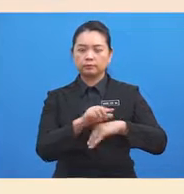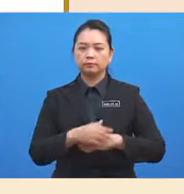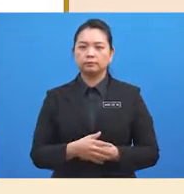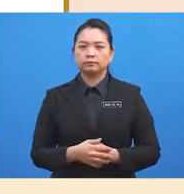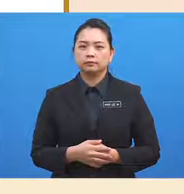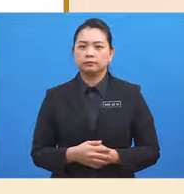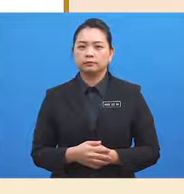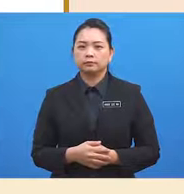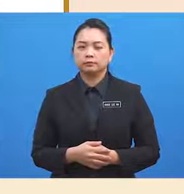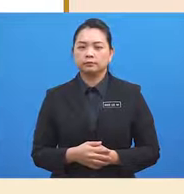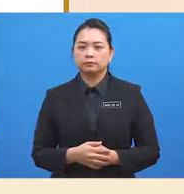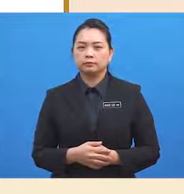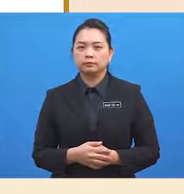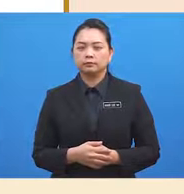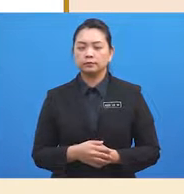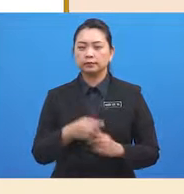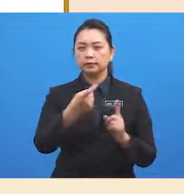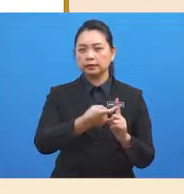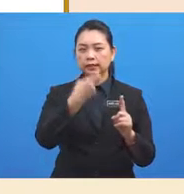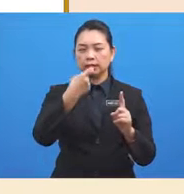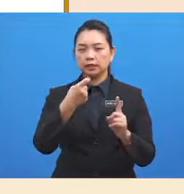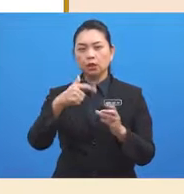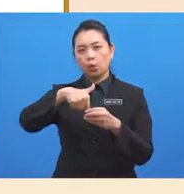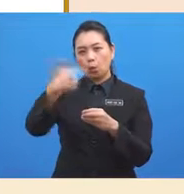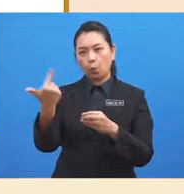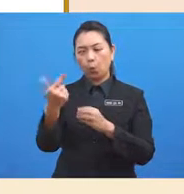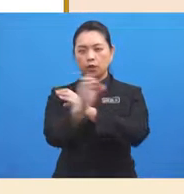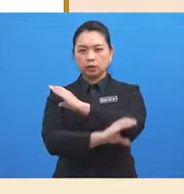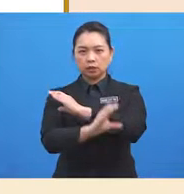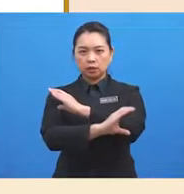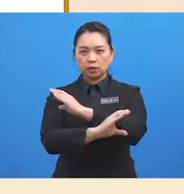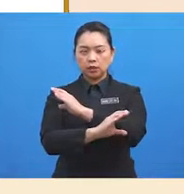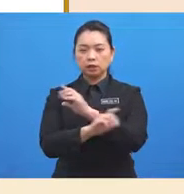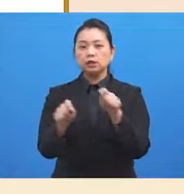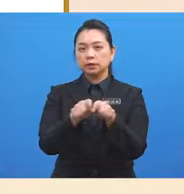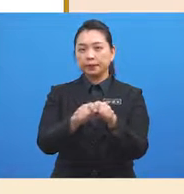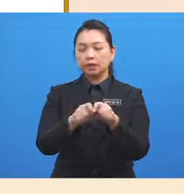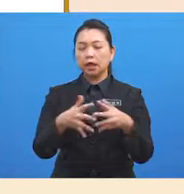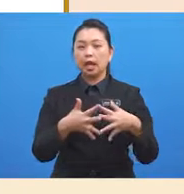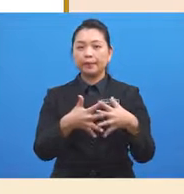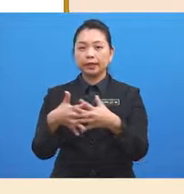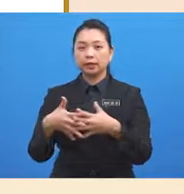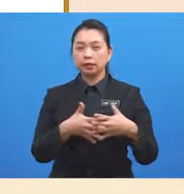kemudahan-kemudahan yang dibawa dari luar negara seperti Amerika Syarikat,